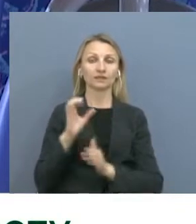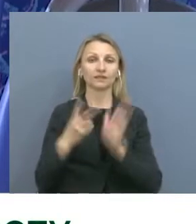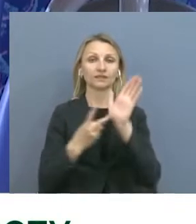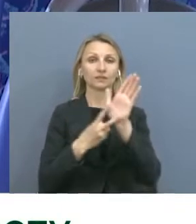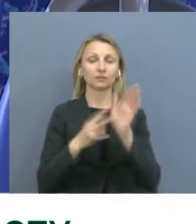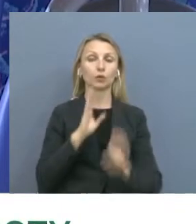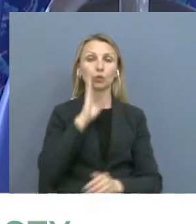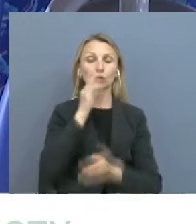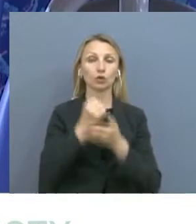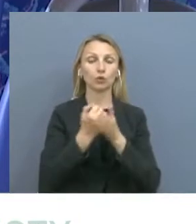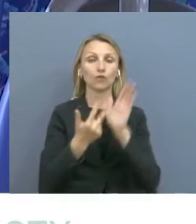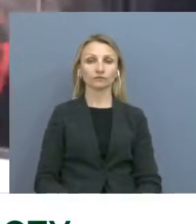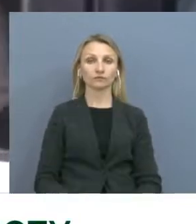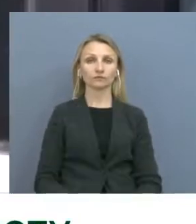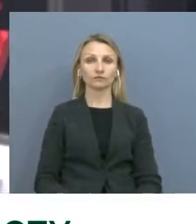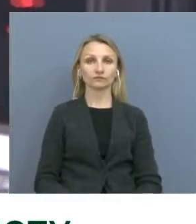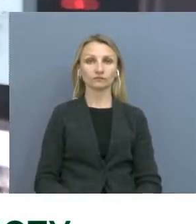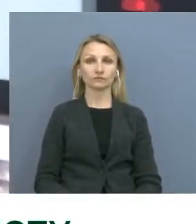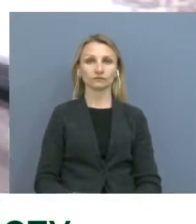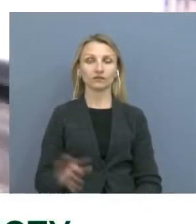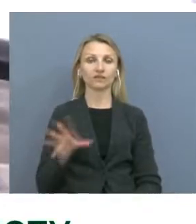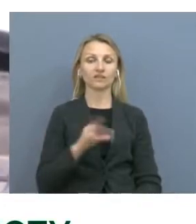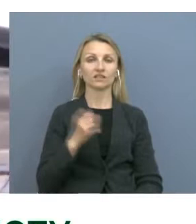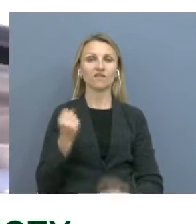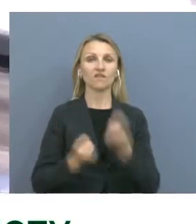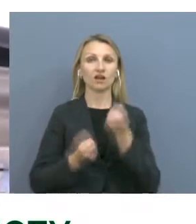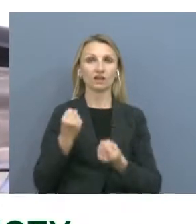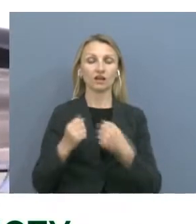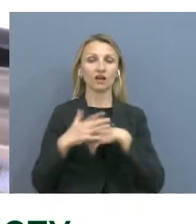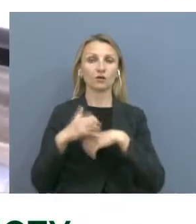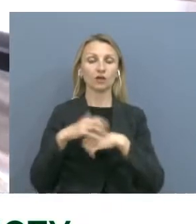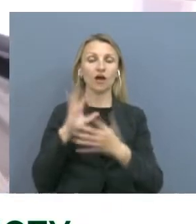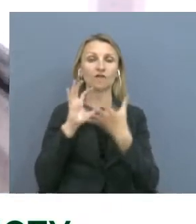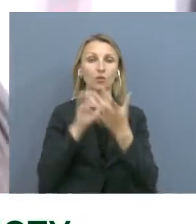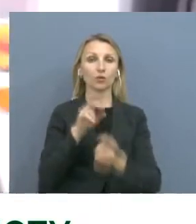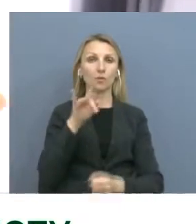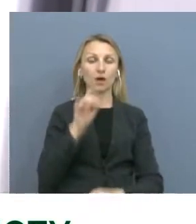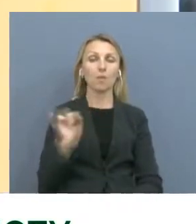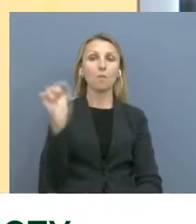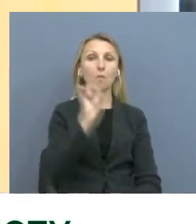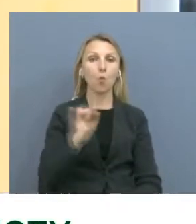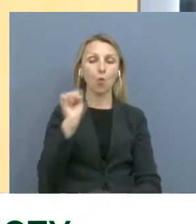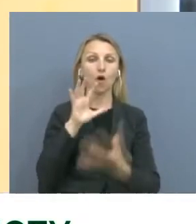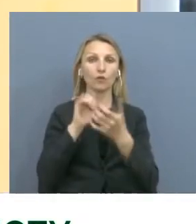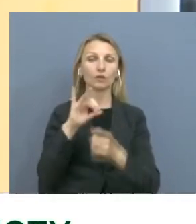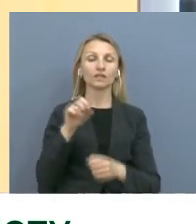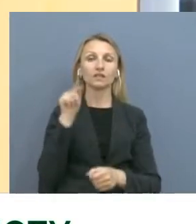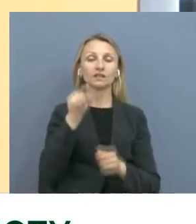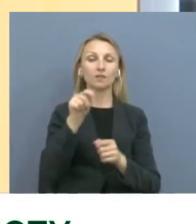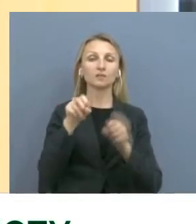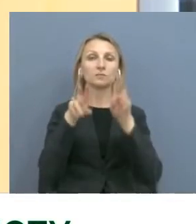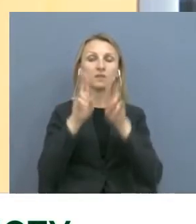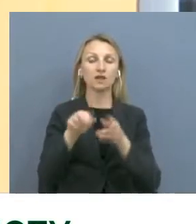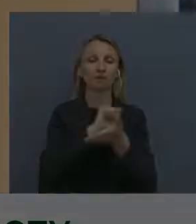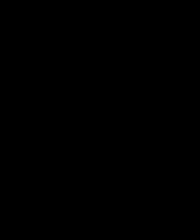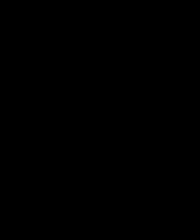до 20:00. Все водители Кокшетауского автобусного парка моют автобусы и проводят дезинфекционные мероприятия.